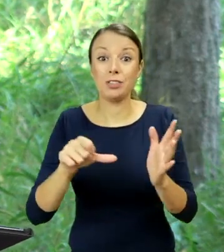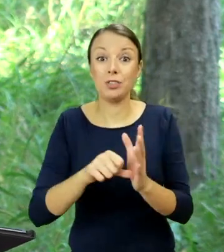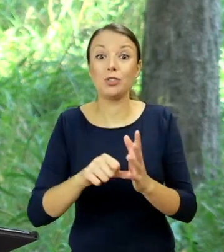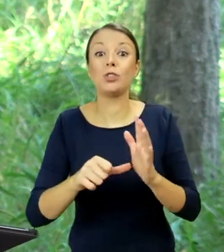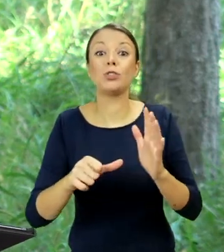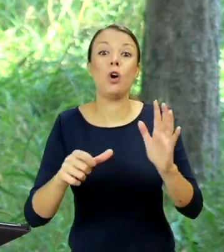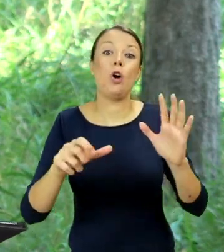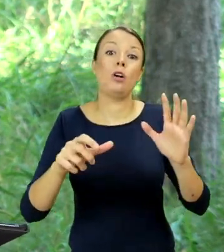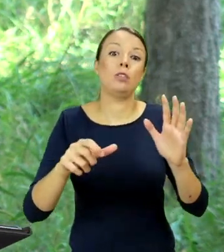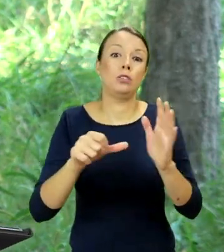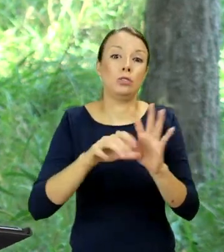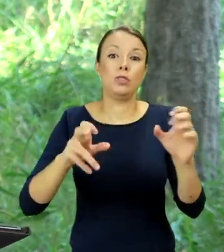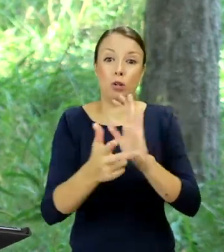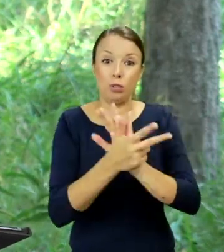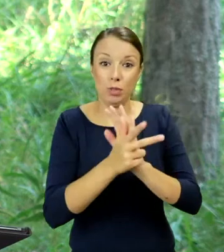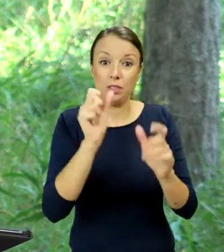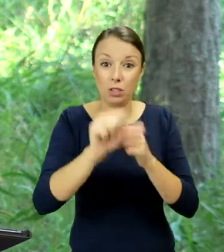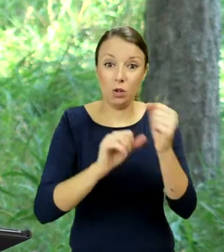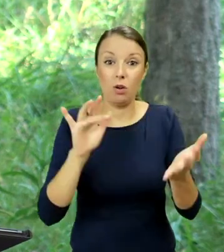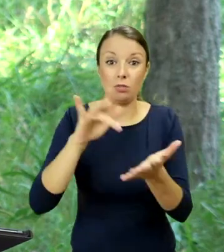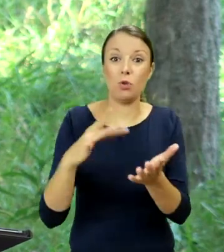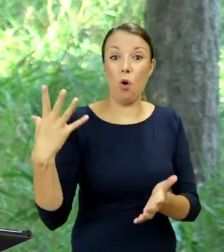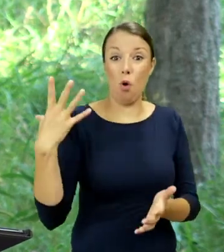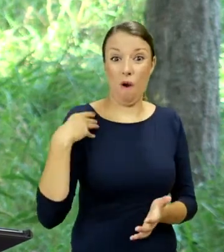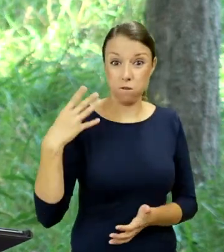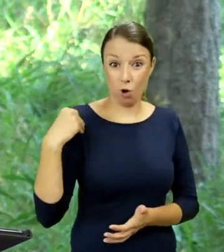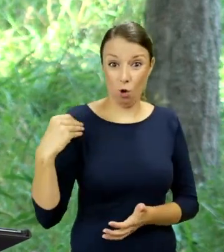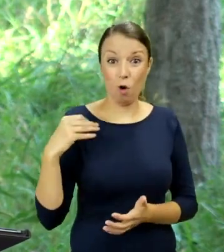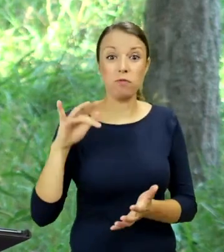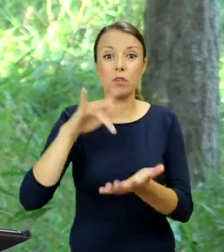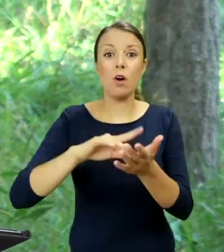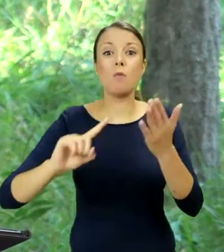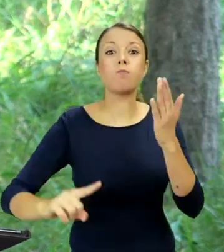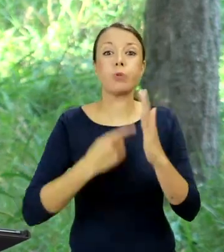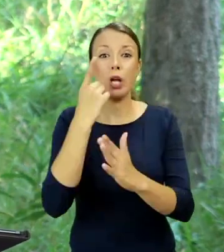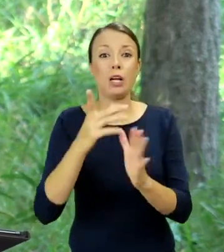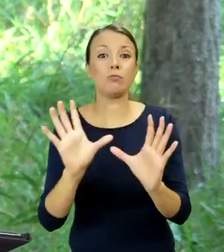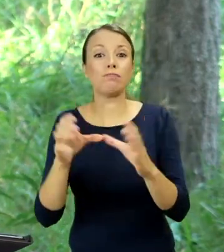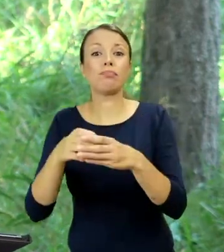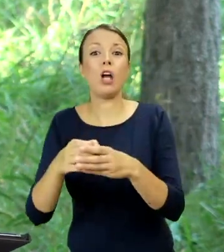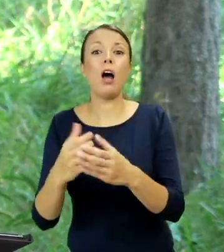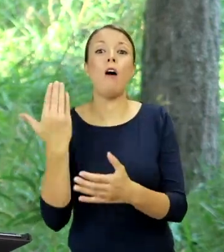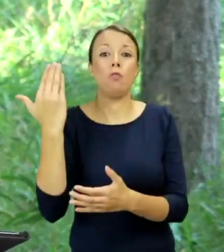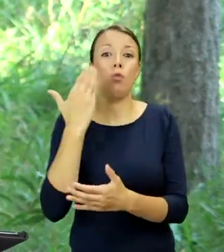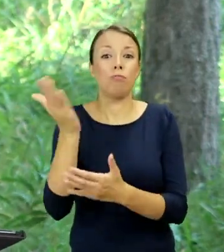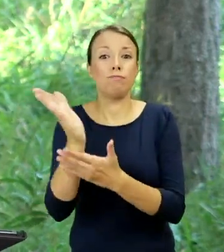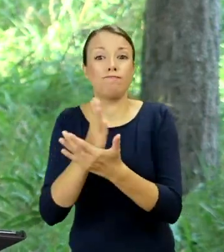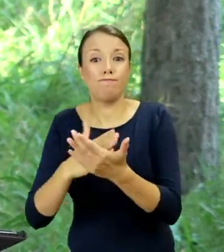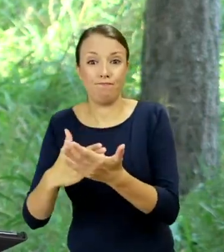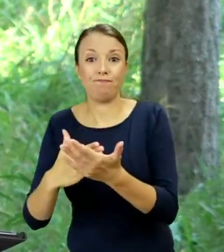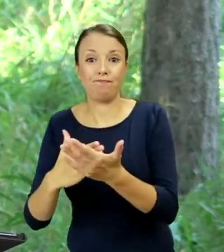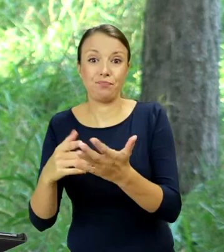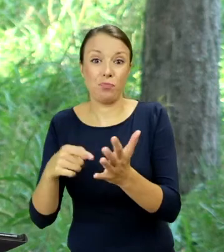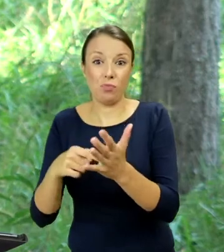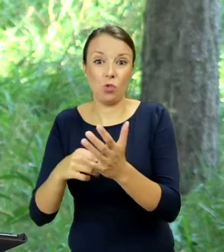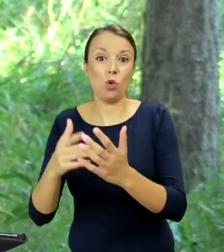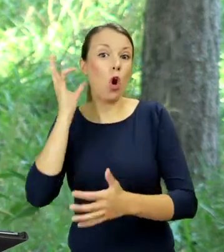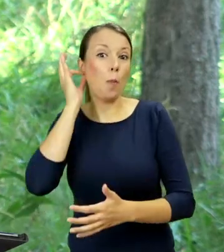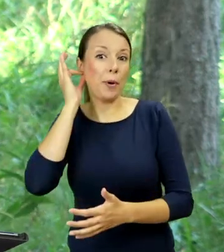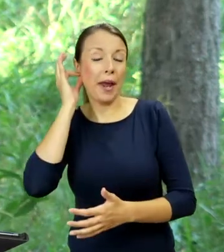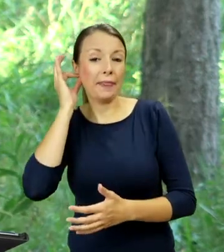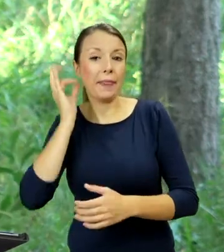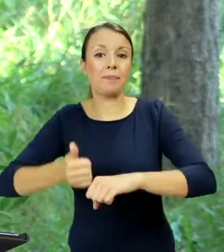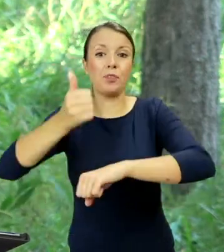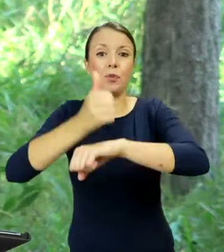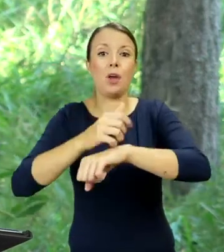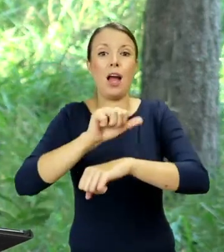Lwowie powstała pierwsza regularna formacja kobieca, czyli Ochotnicza Legia Kobiet pod dowództwem Aleksandry Zagórskiej,